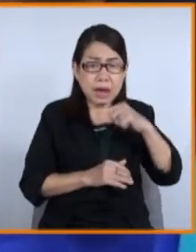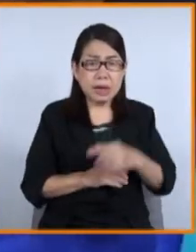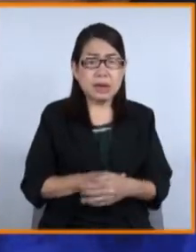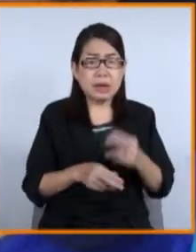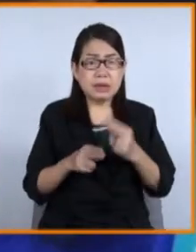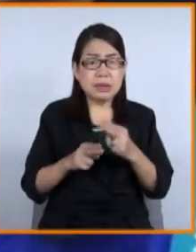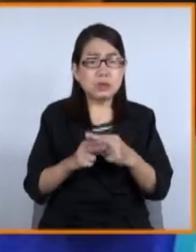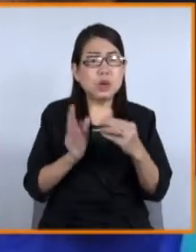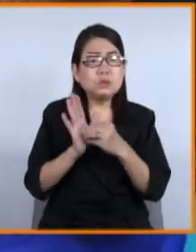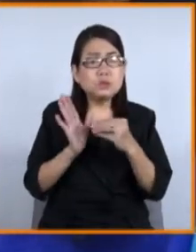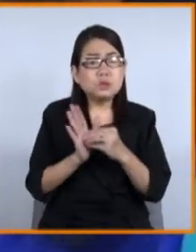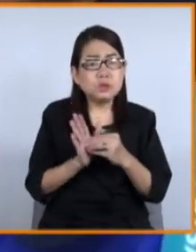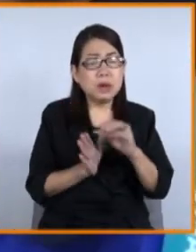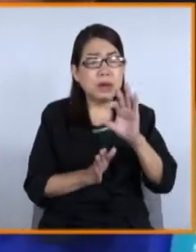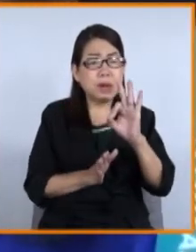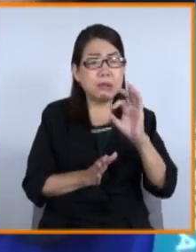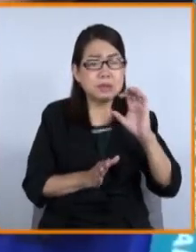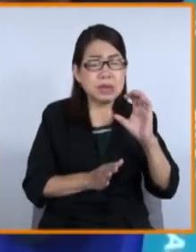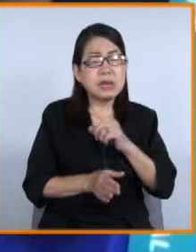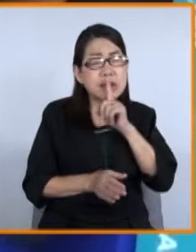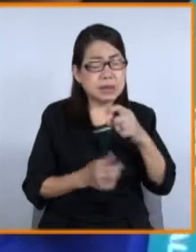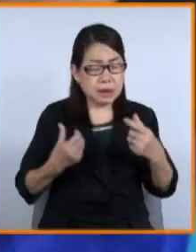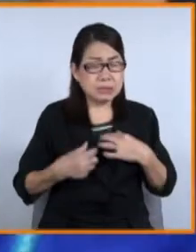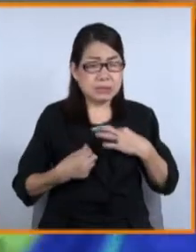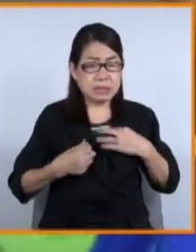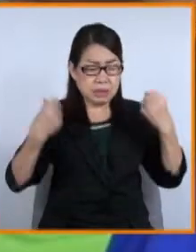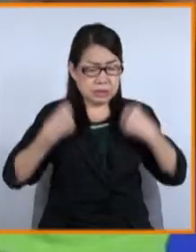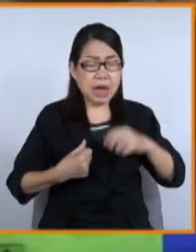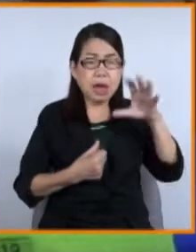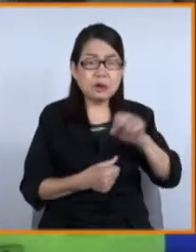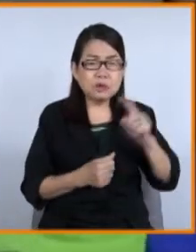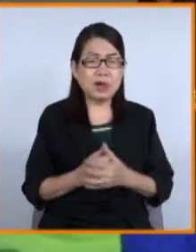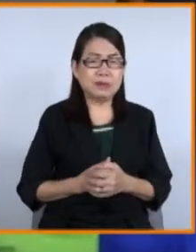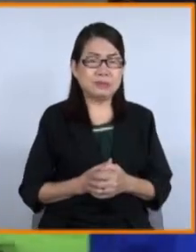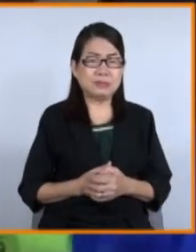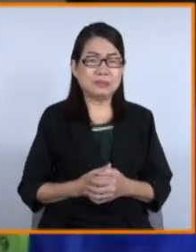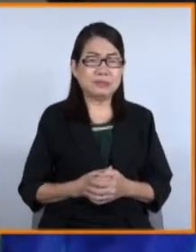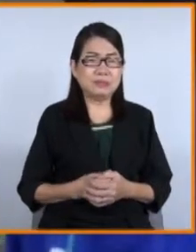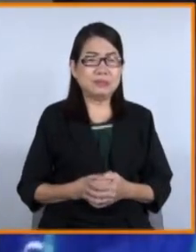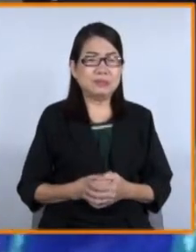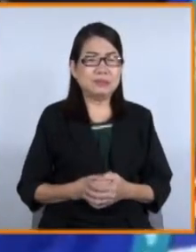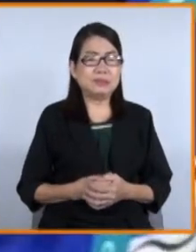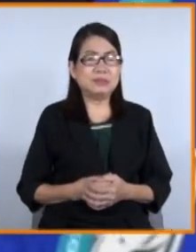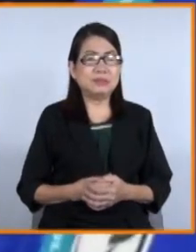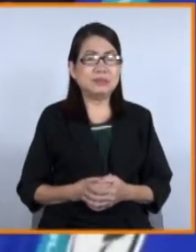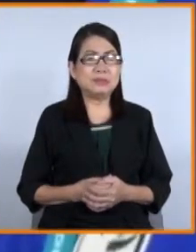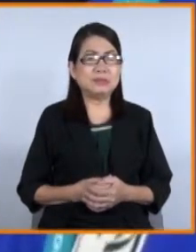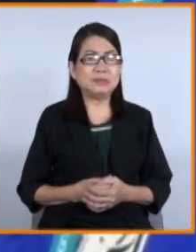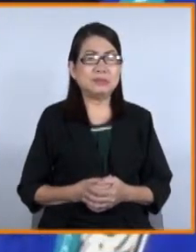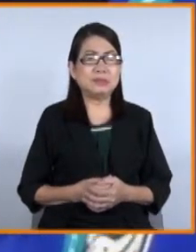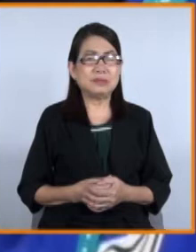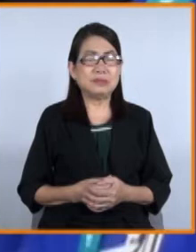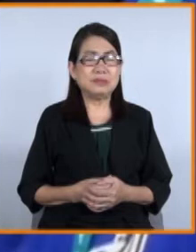เดี๋ยวไปพูดคุยกันว่าเขามีเสื้อตัวนี้ได้อย่างไรที่นี่ครับโอเคเฮลโล่ guys hello hello